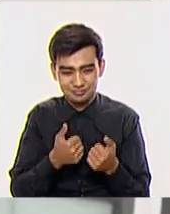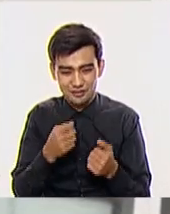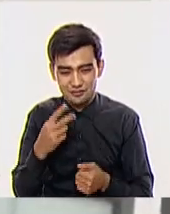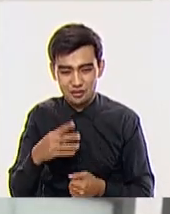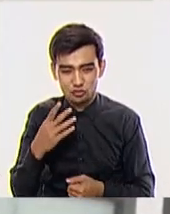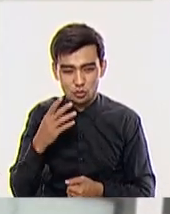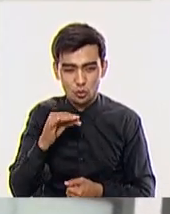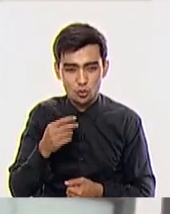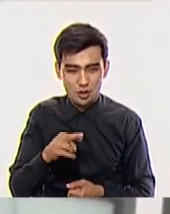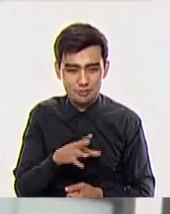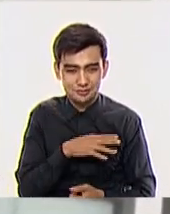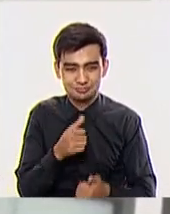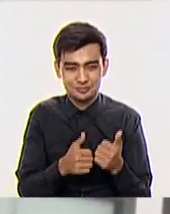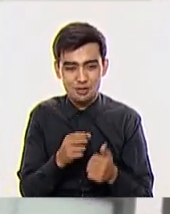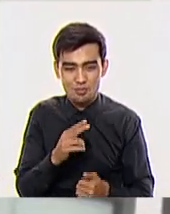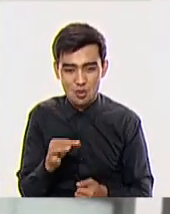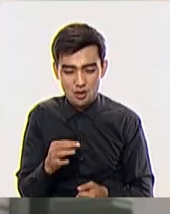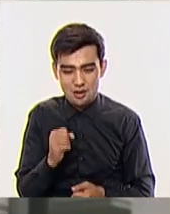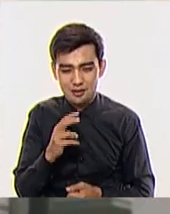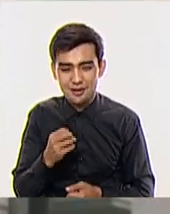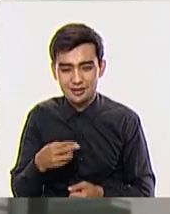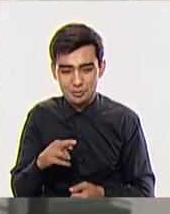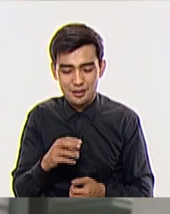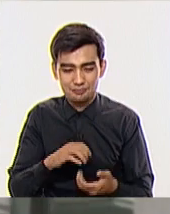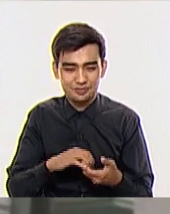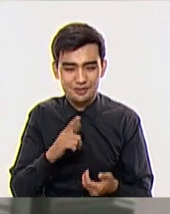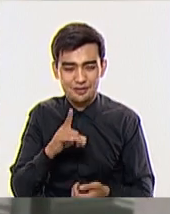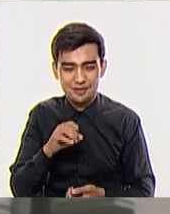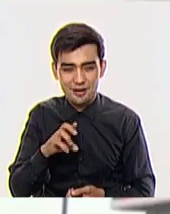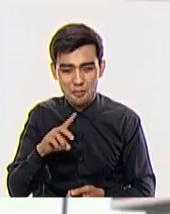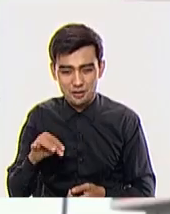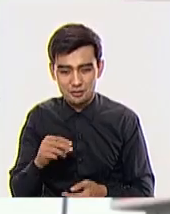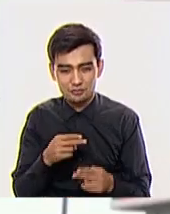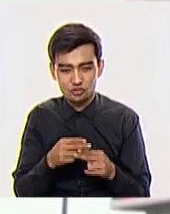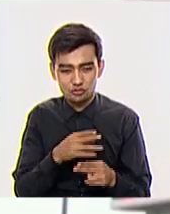24 июля соревнования по академической гребле помешал тайфун Инфа.